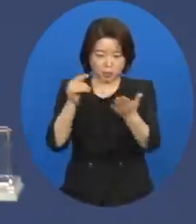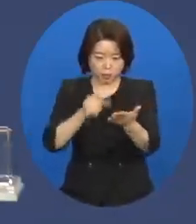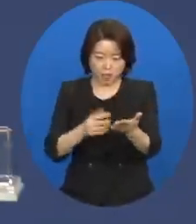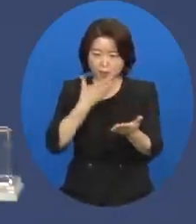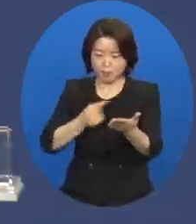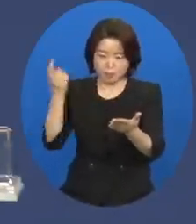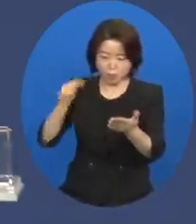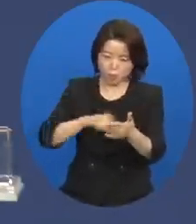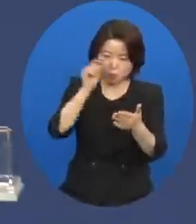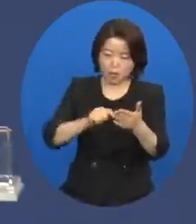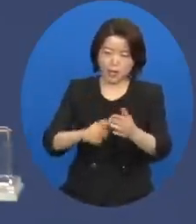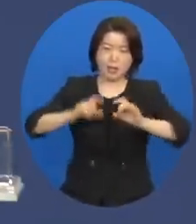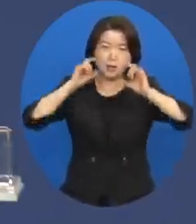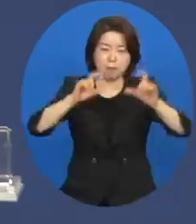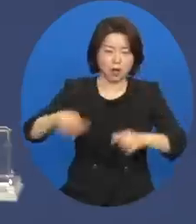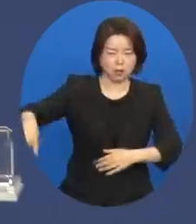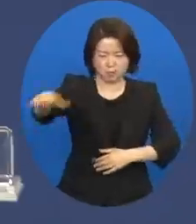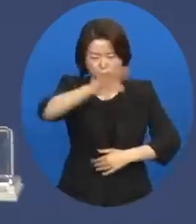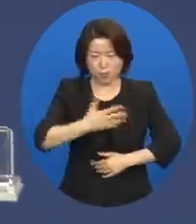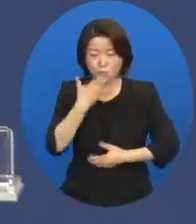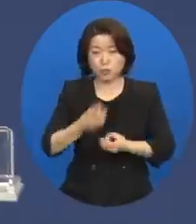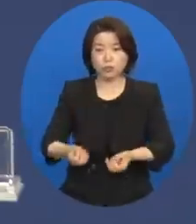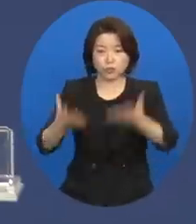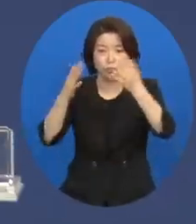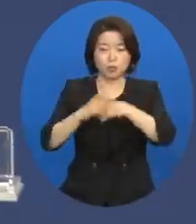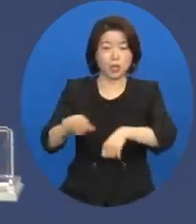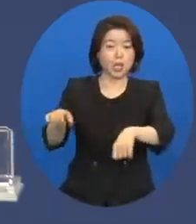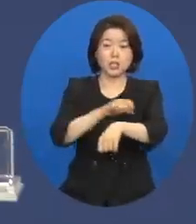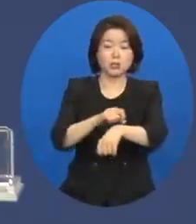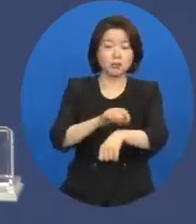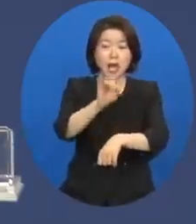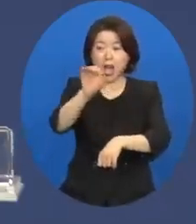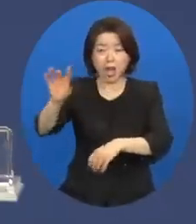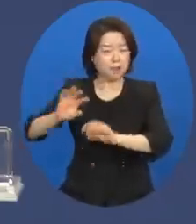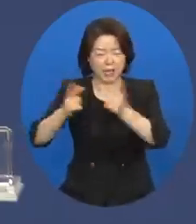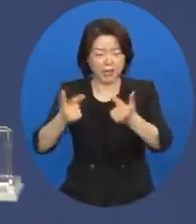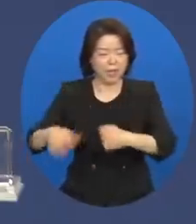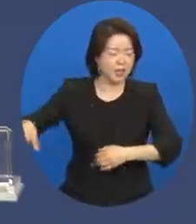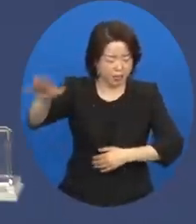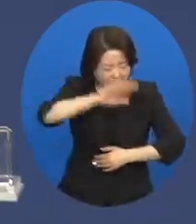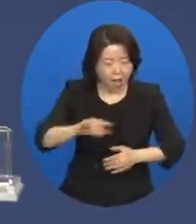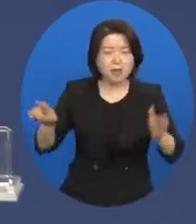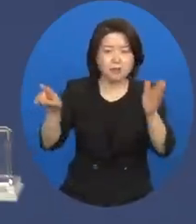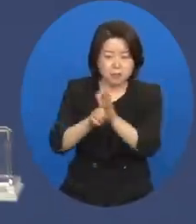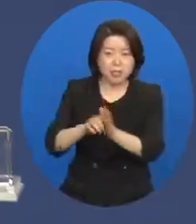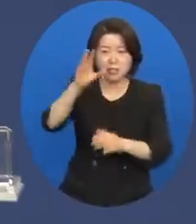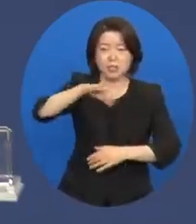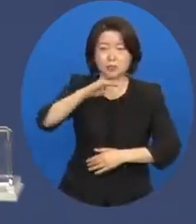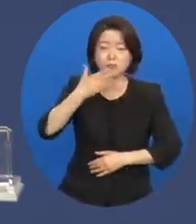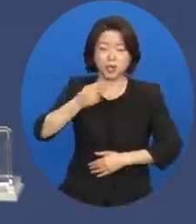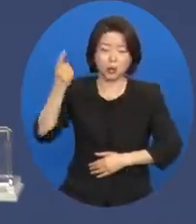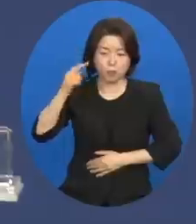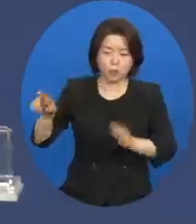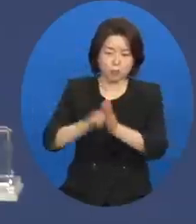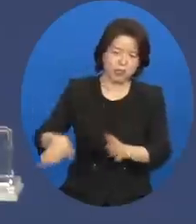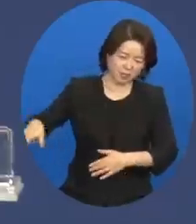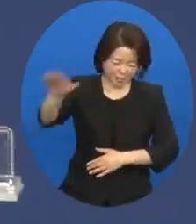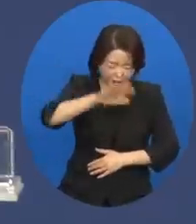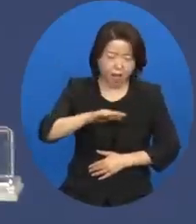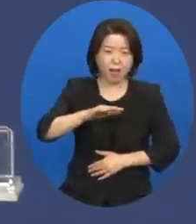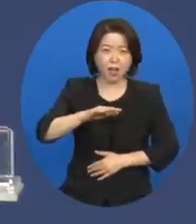안에 선포되어진 모든 축복이 특별한 어떤 분의 이야기가 아니라 이걸 믿는, 십자가의 복음을 믿는 모든